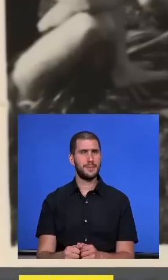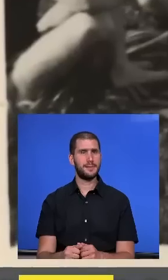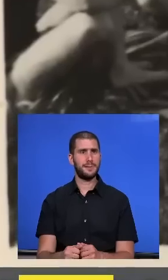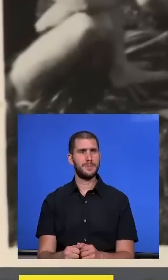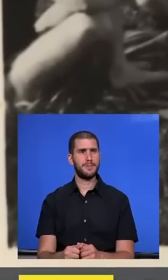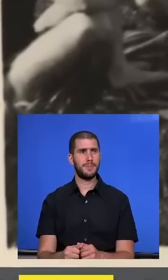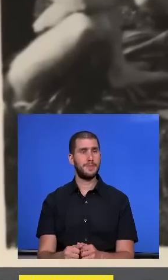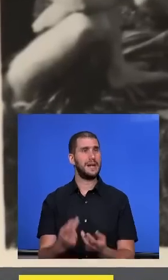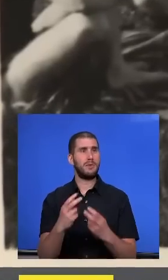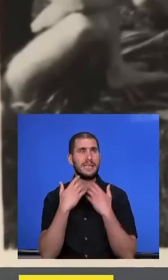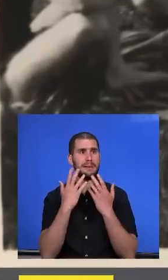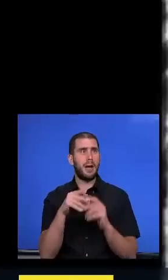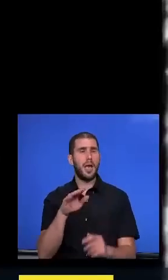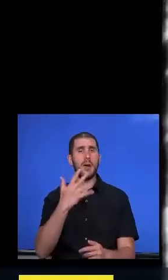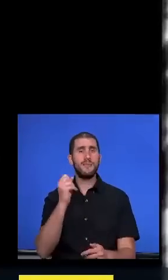אי אפשר לספר על כל